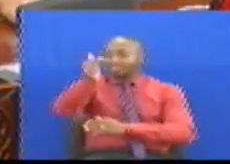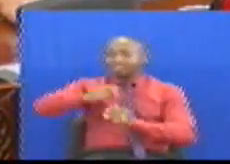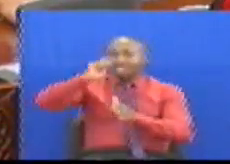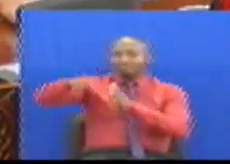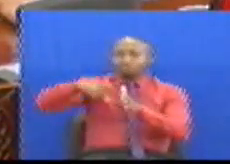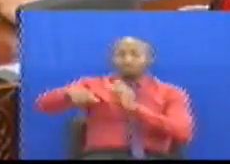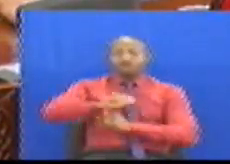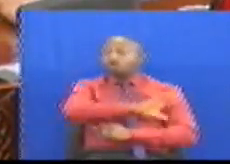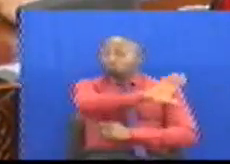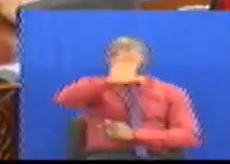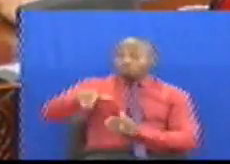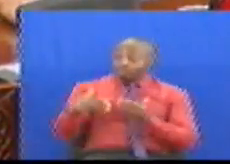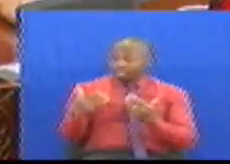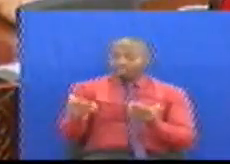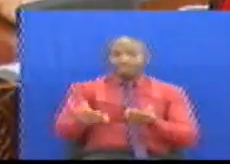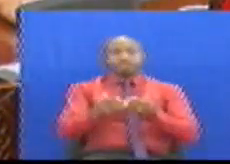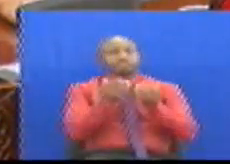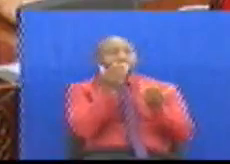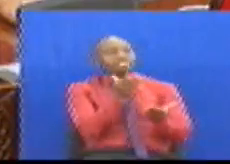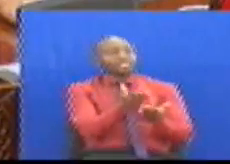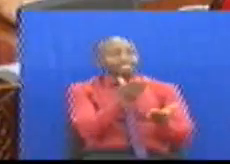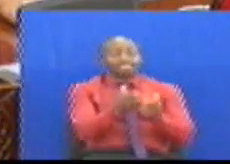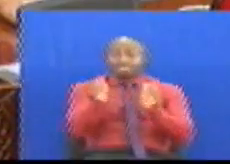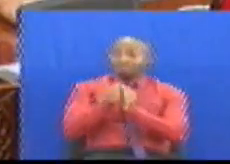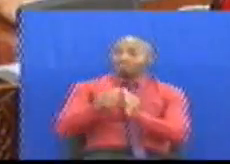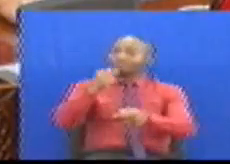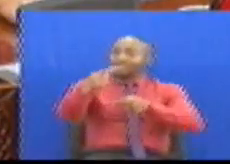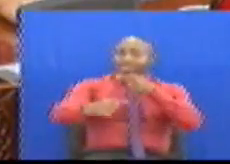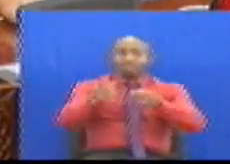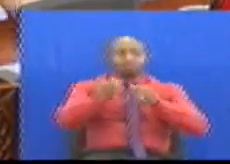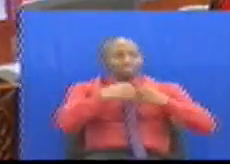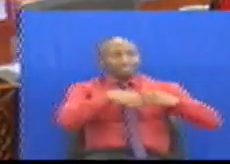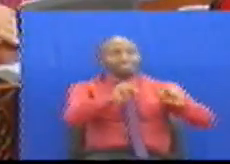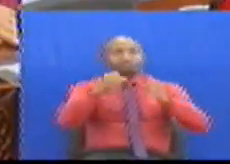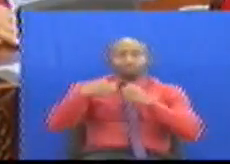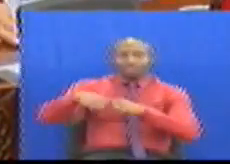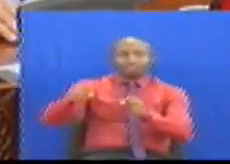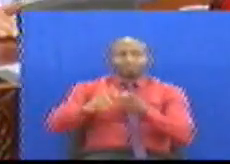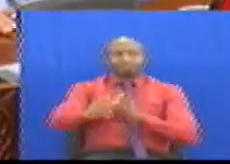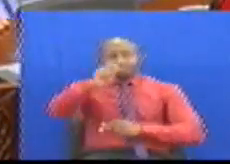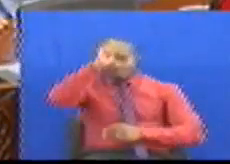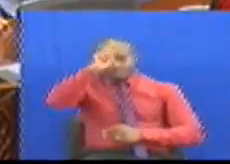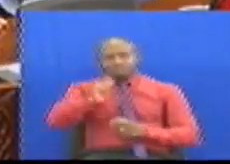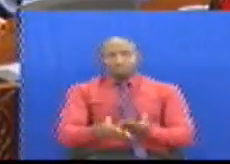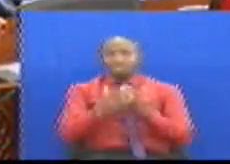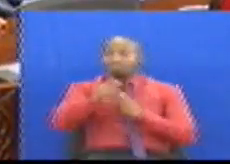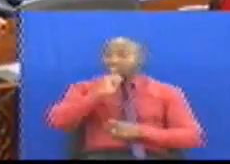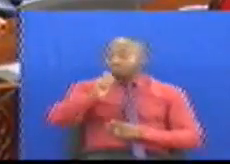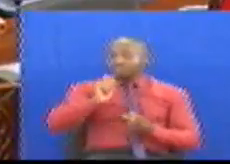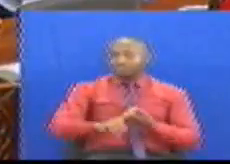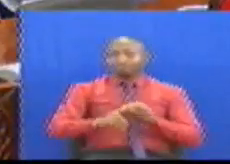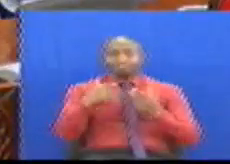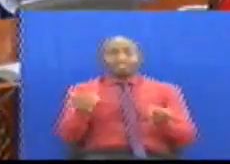humu ndani mashahidi hayo mambo yanaendelea kutekelezeka. Mheshimiwa Naibu Spika, pia